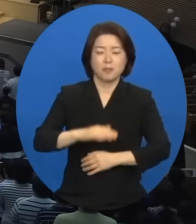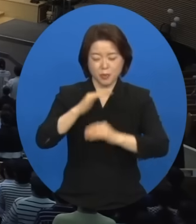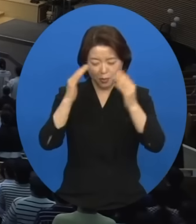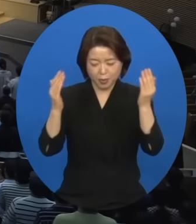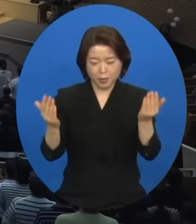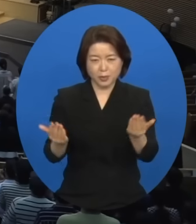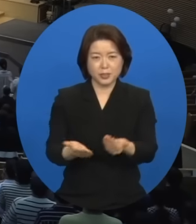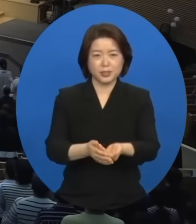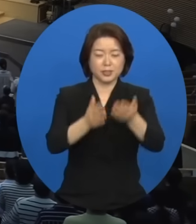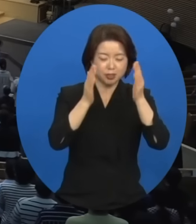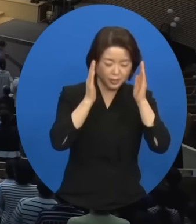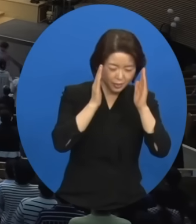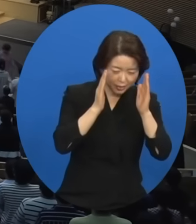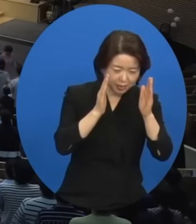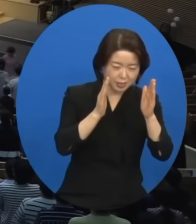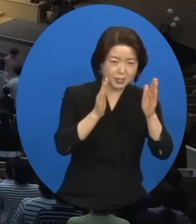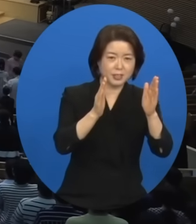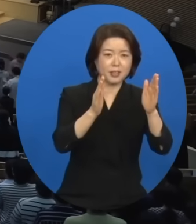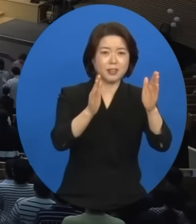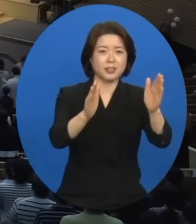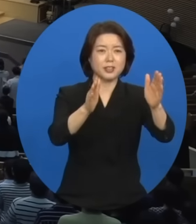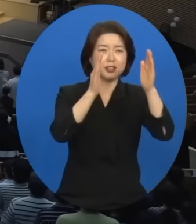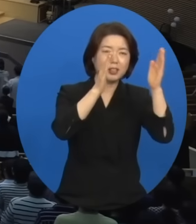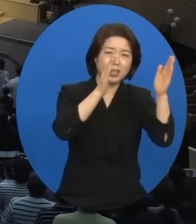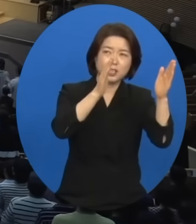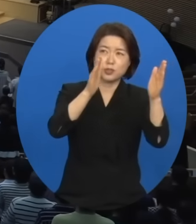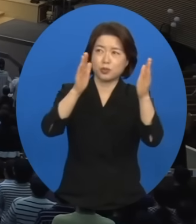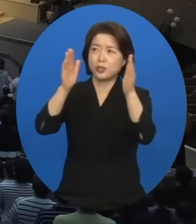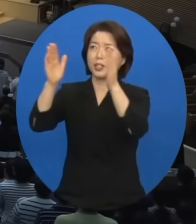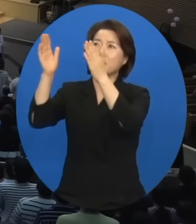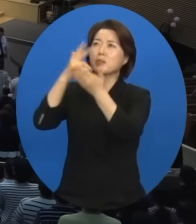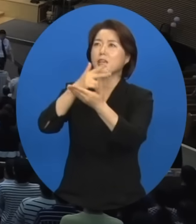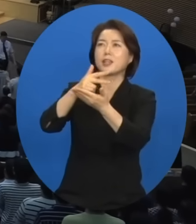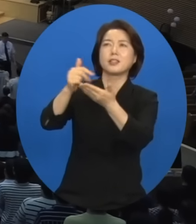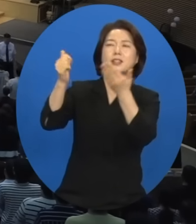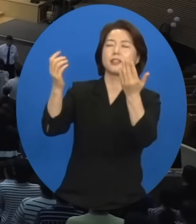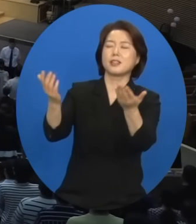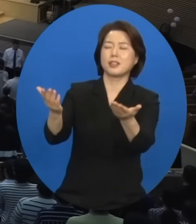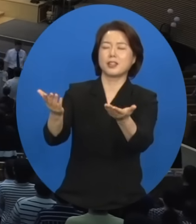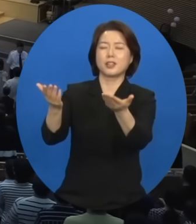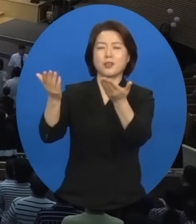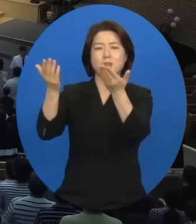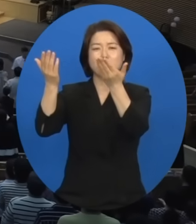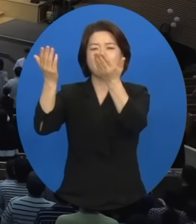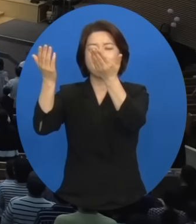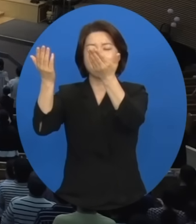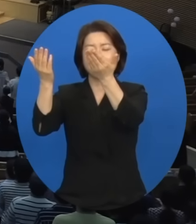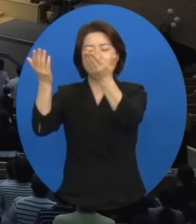모든 시선을 주님께 드리네.